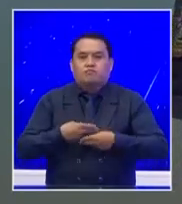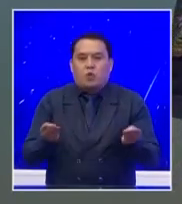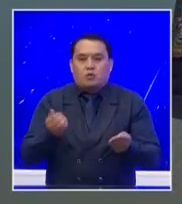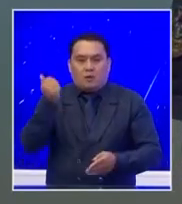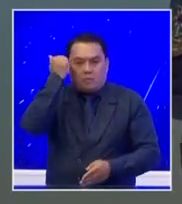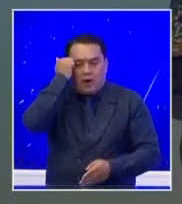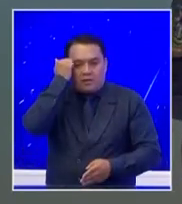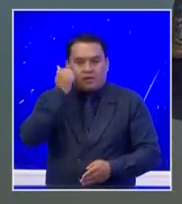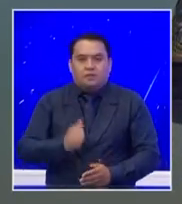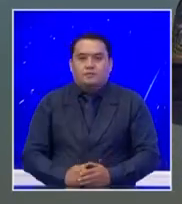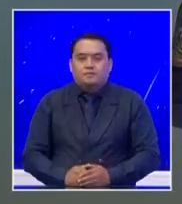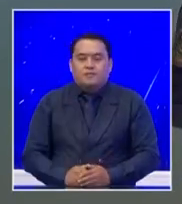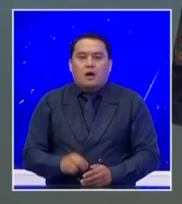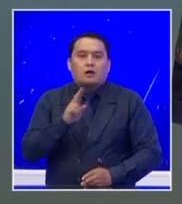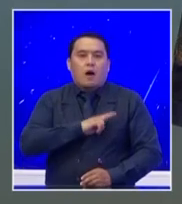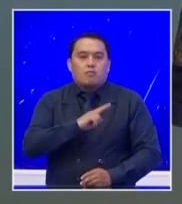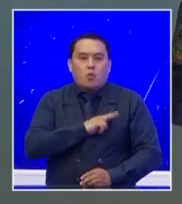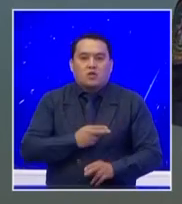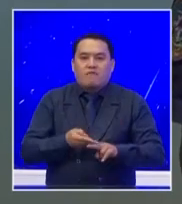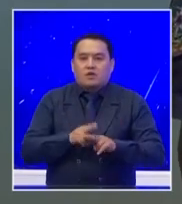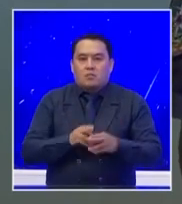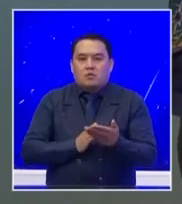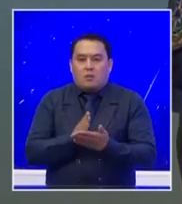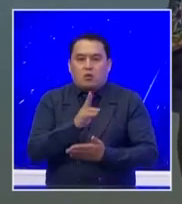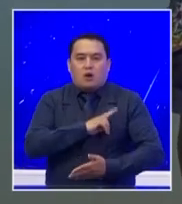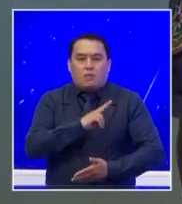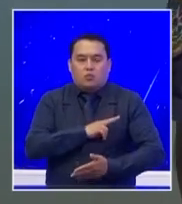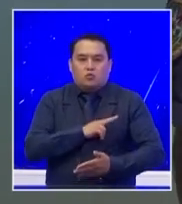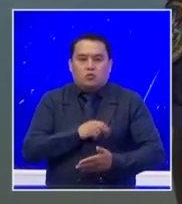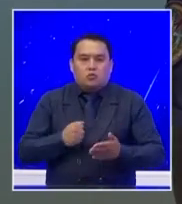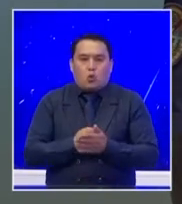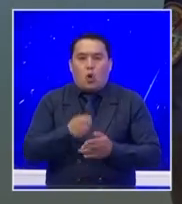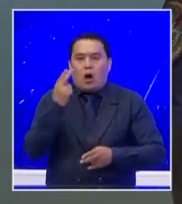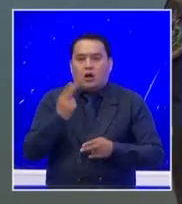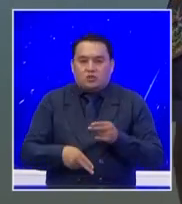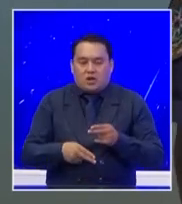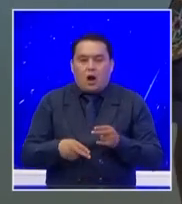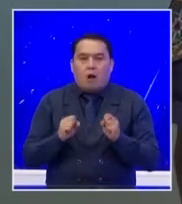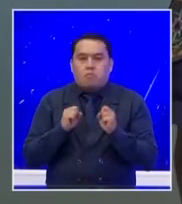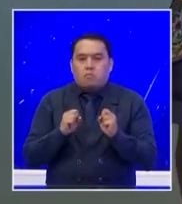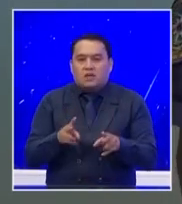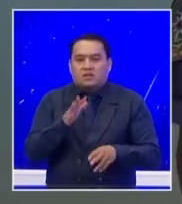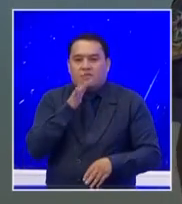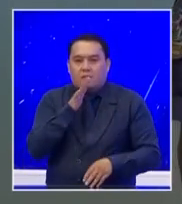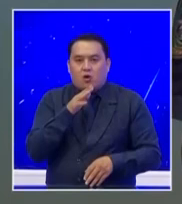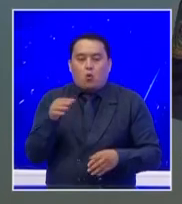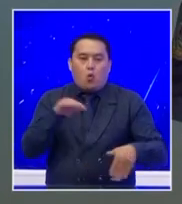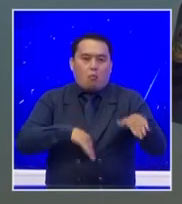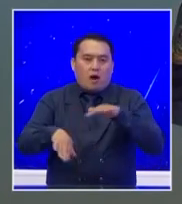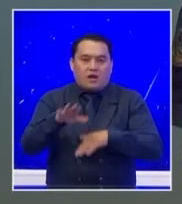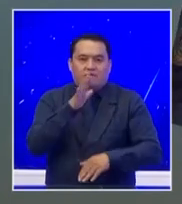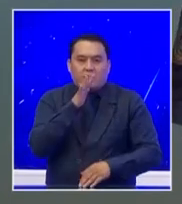памятки, брошюры. Работа в данном направлении будет продолжаться до окончания пожароопасного периода и купального